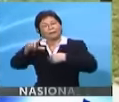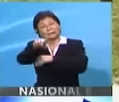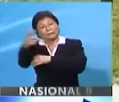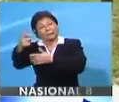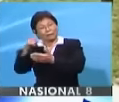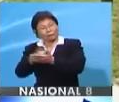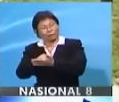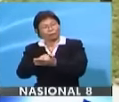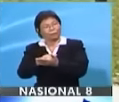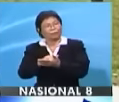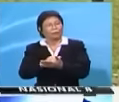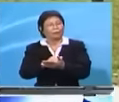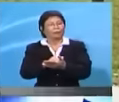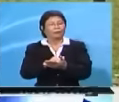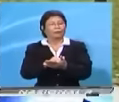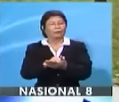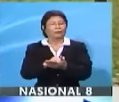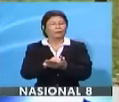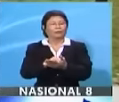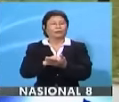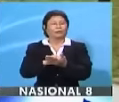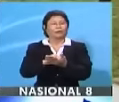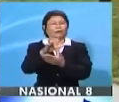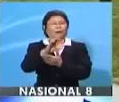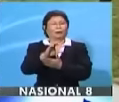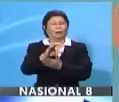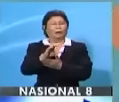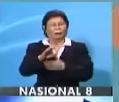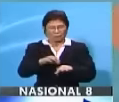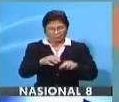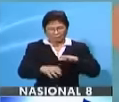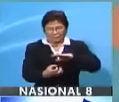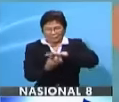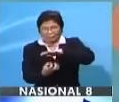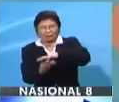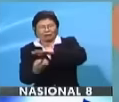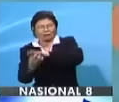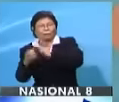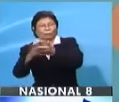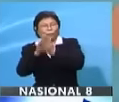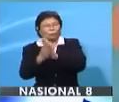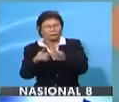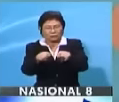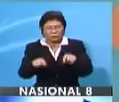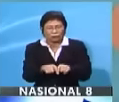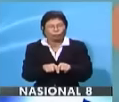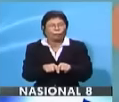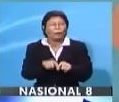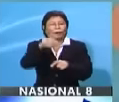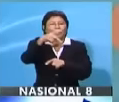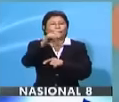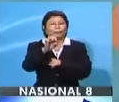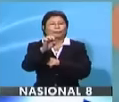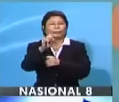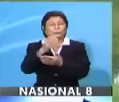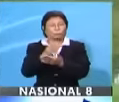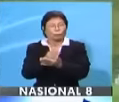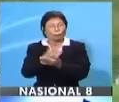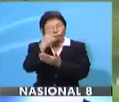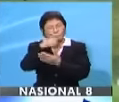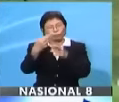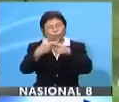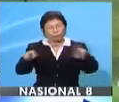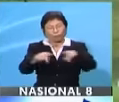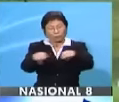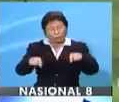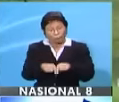itu, Calvert Crossing dibina di sepanjang laluan pejalan kaki untuk dijadikan sebagai kawasan pit stop. Ia menyediakan